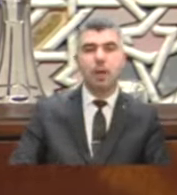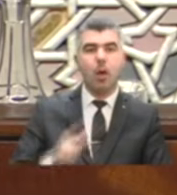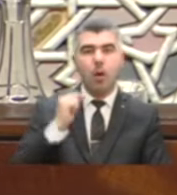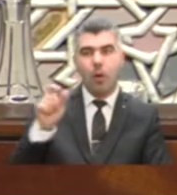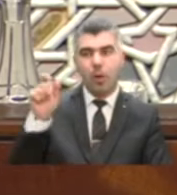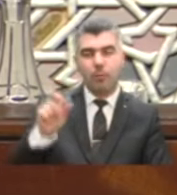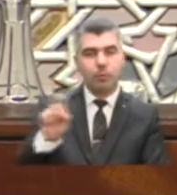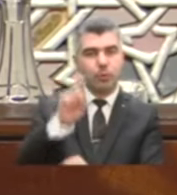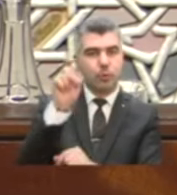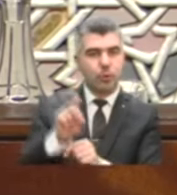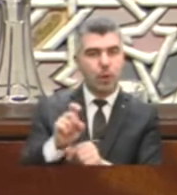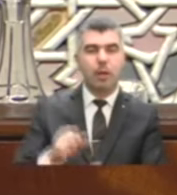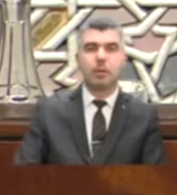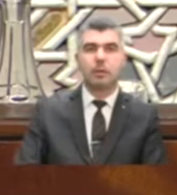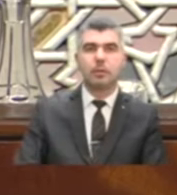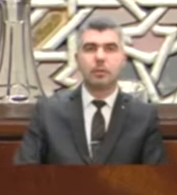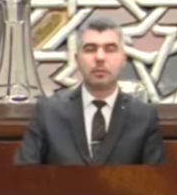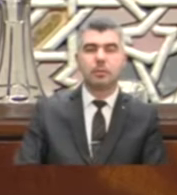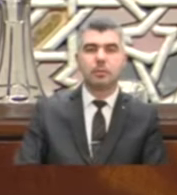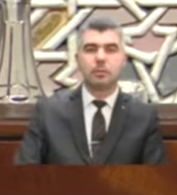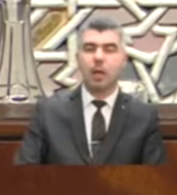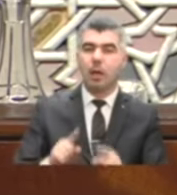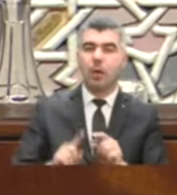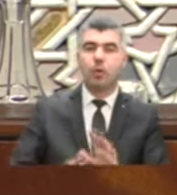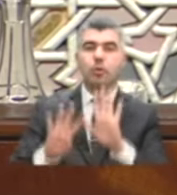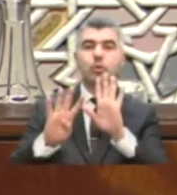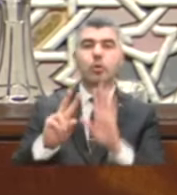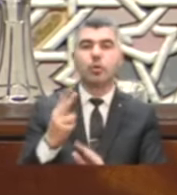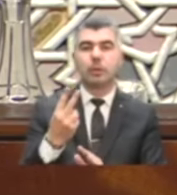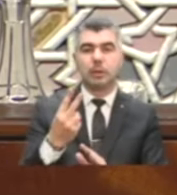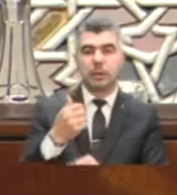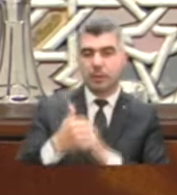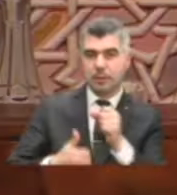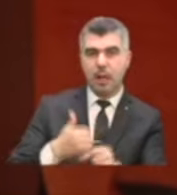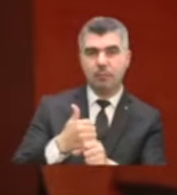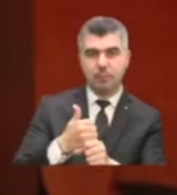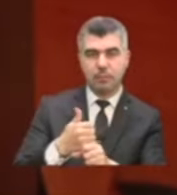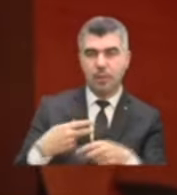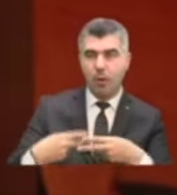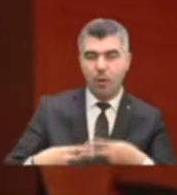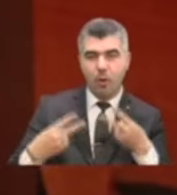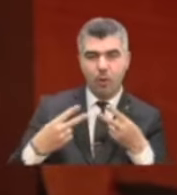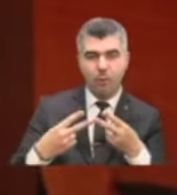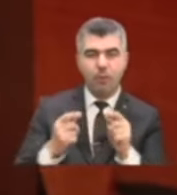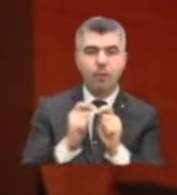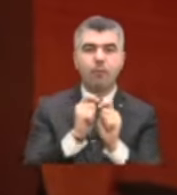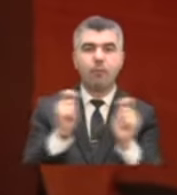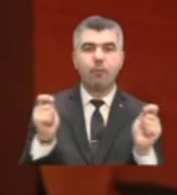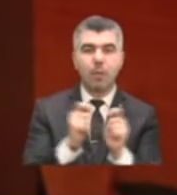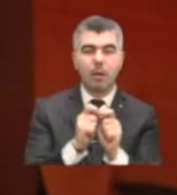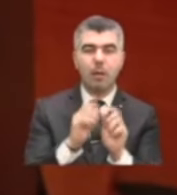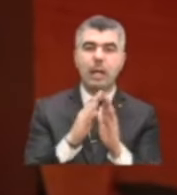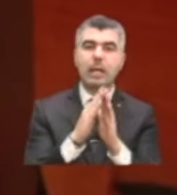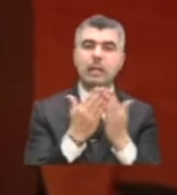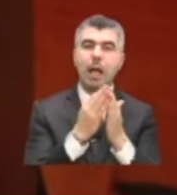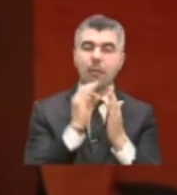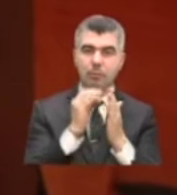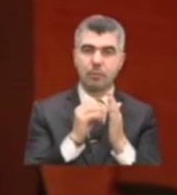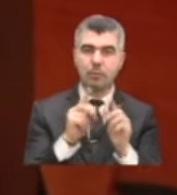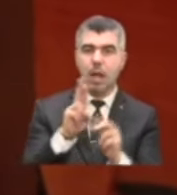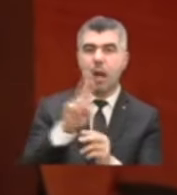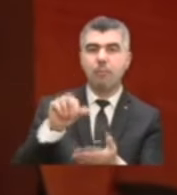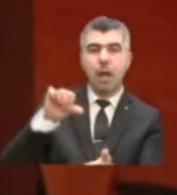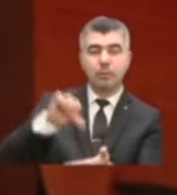السؤال. طبعا خبركم ان الدوره 29 من المعرض الدولي للنشر والكتاب الذي نظمت بالرباط لقيت نجاحا